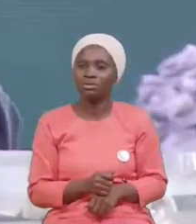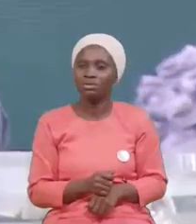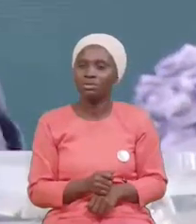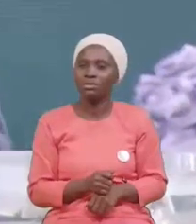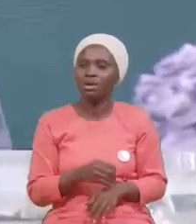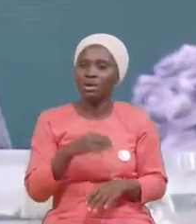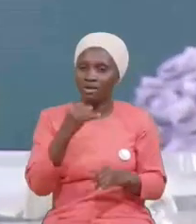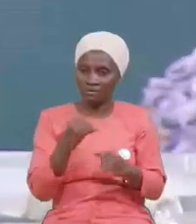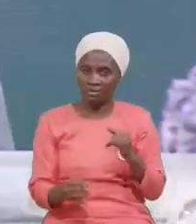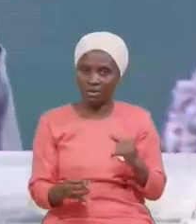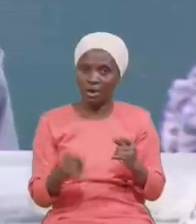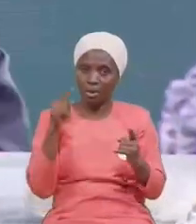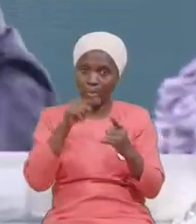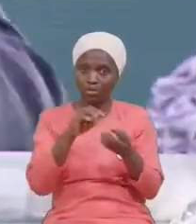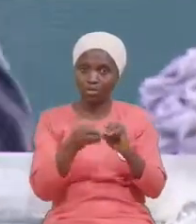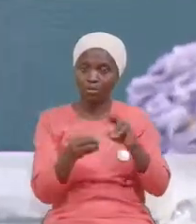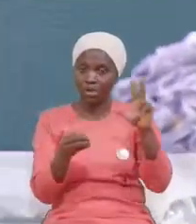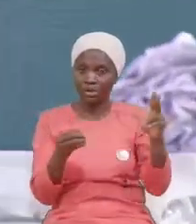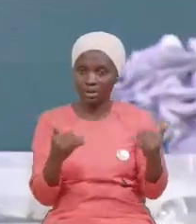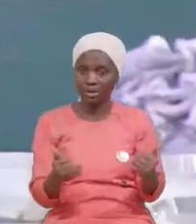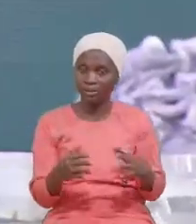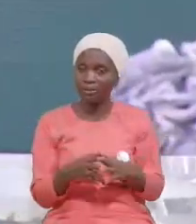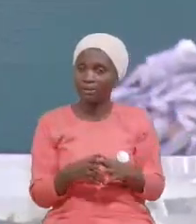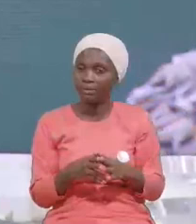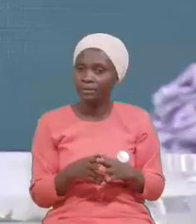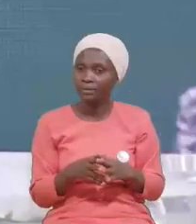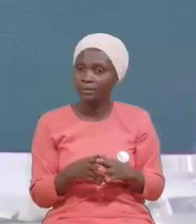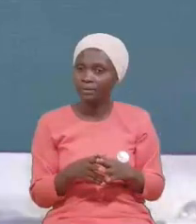Et finalement, le troisième point,